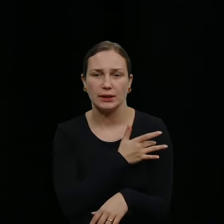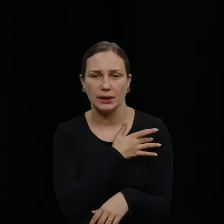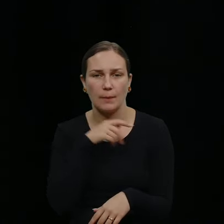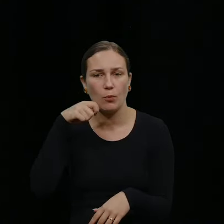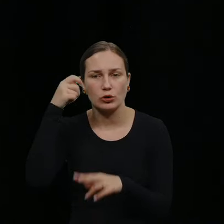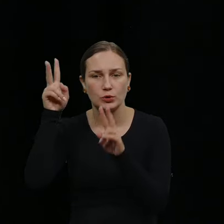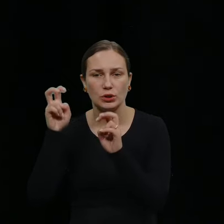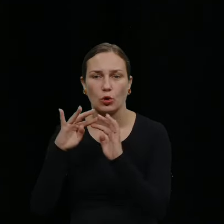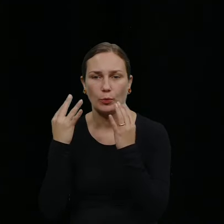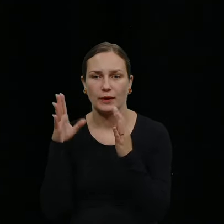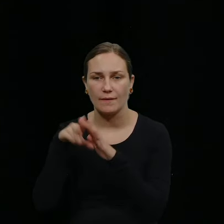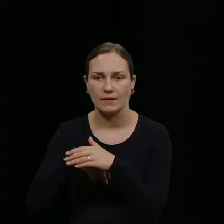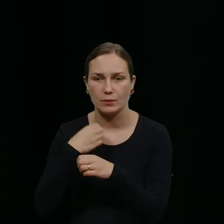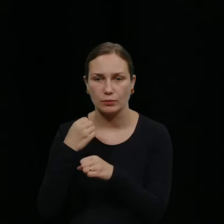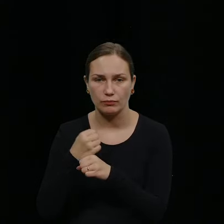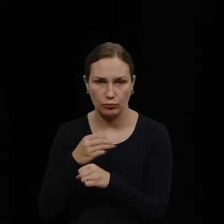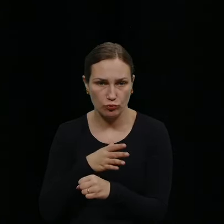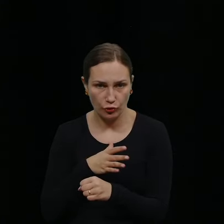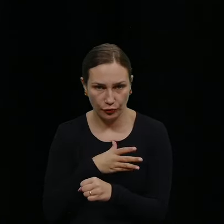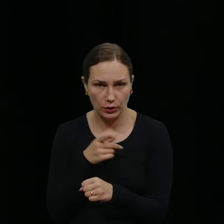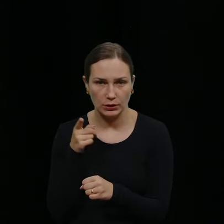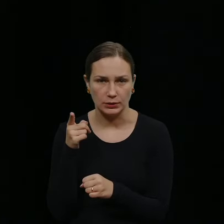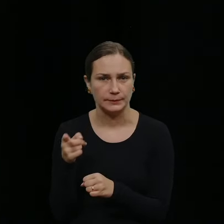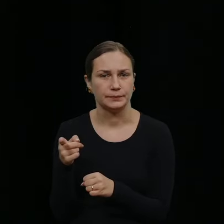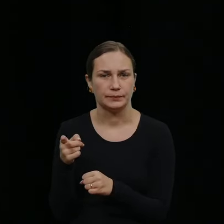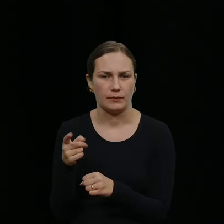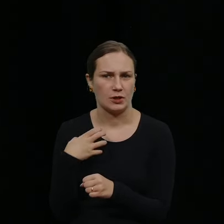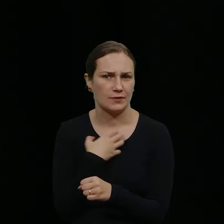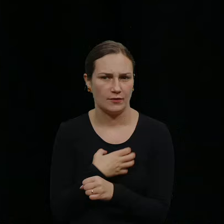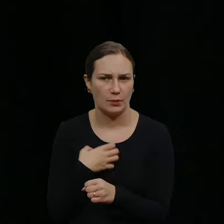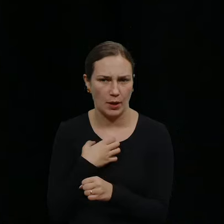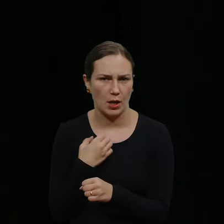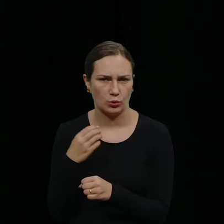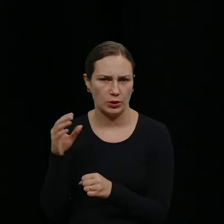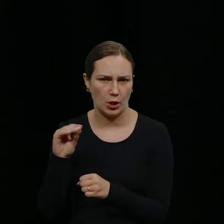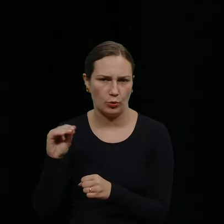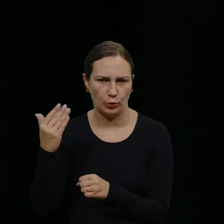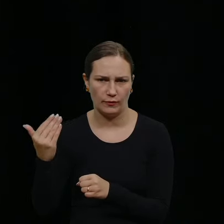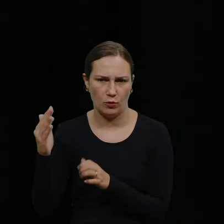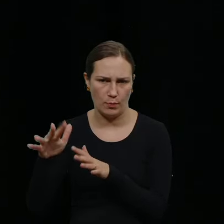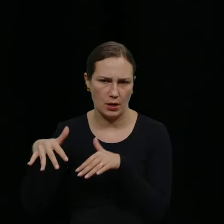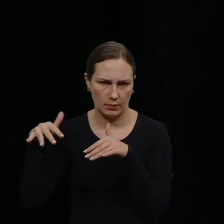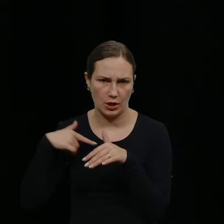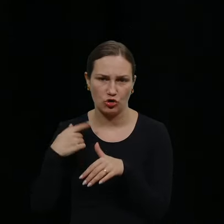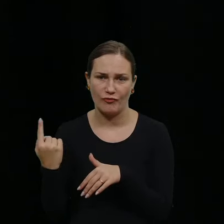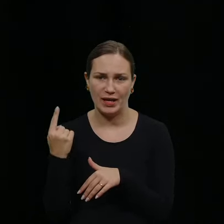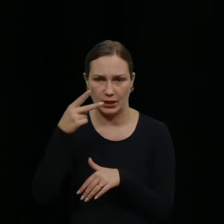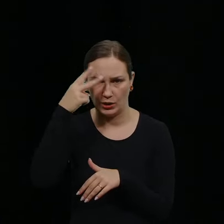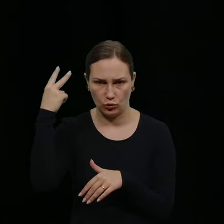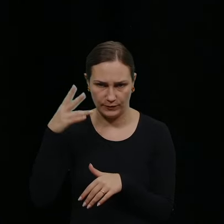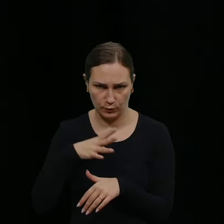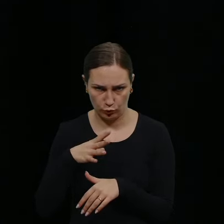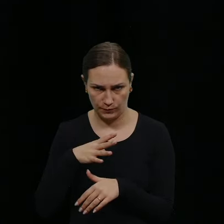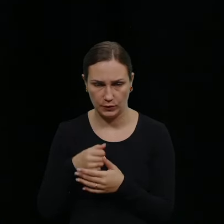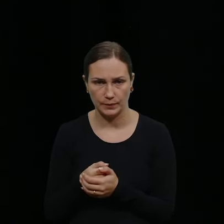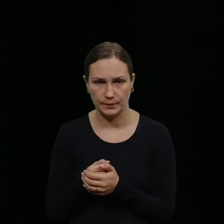mokslinių tyrimų komitete, kuris yra vienas, skaityčiau, svarbiausių Europos parlamente ir buvau vienintelis lietuvis